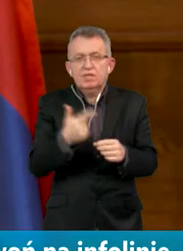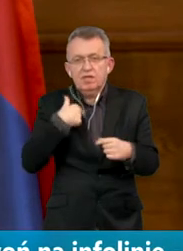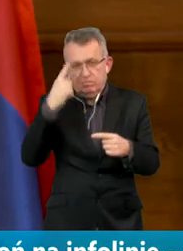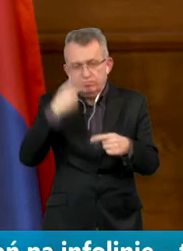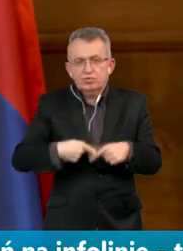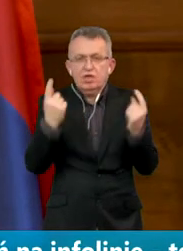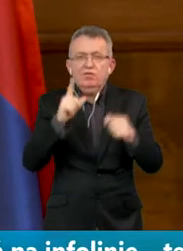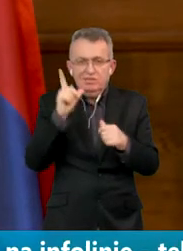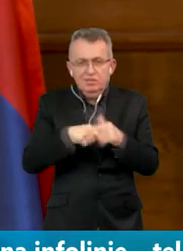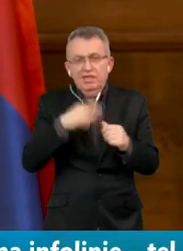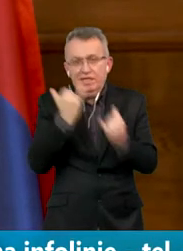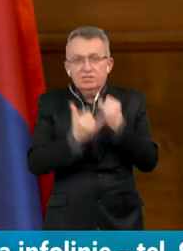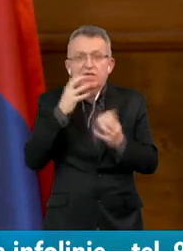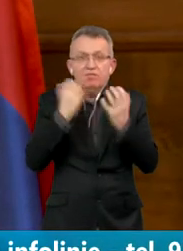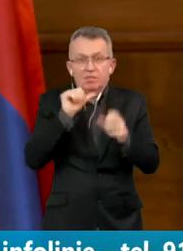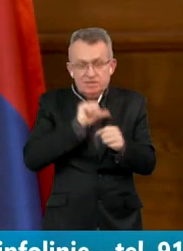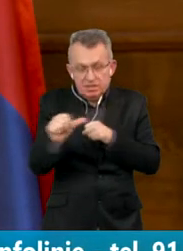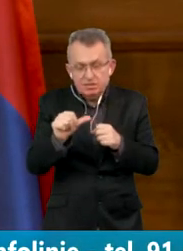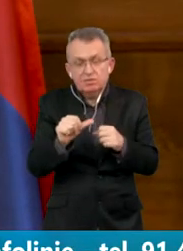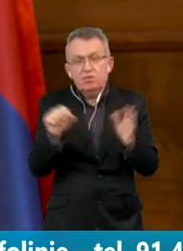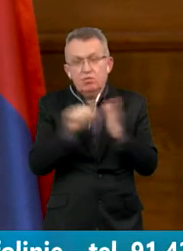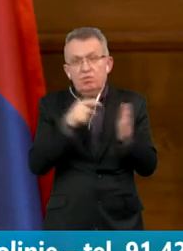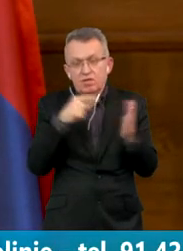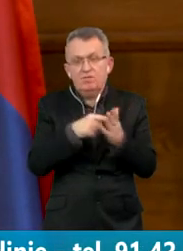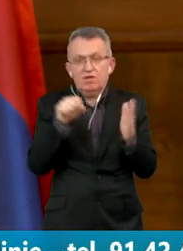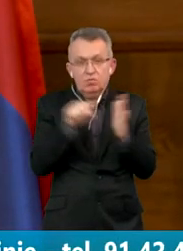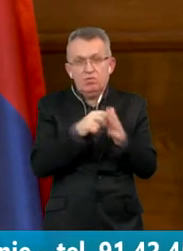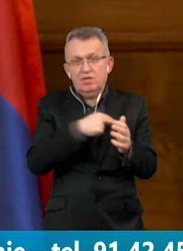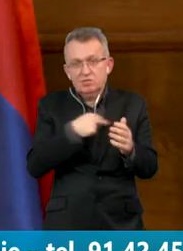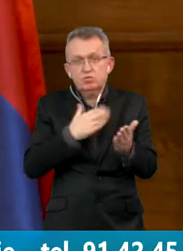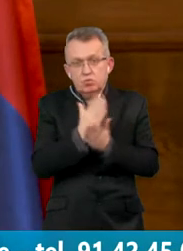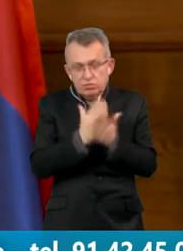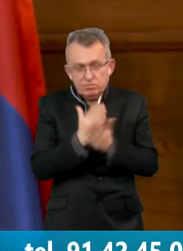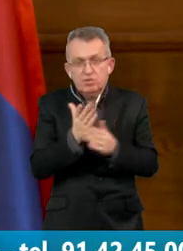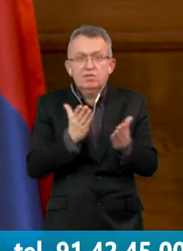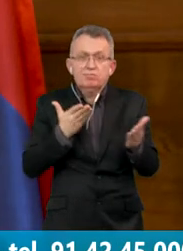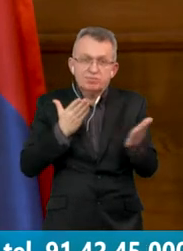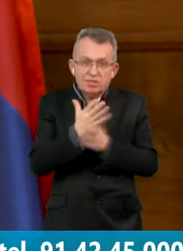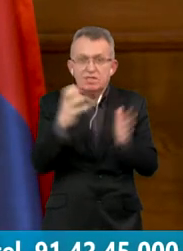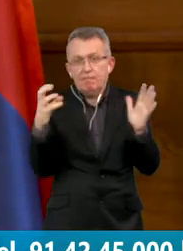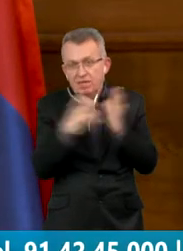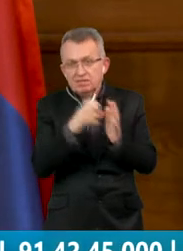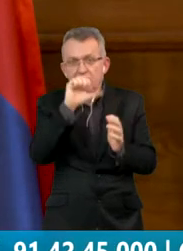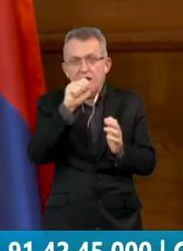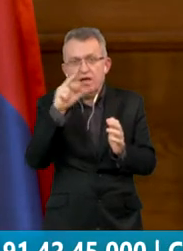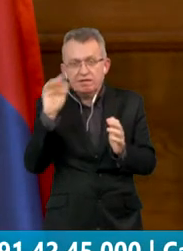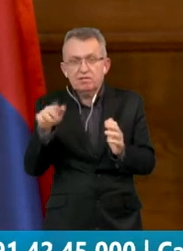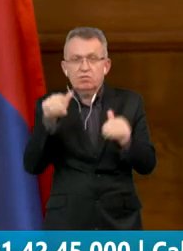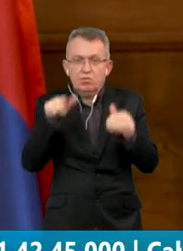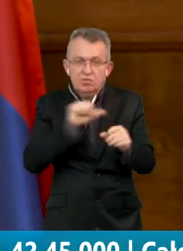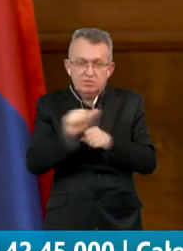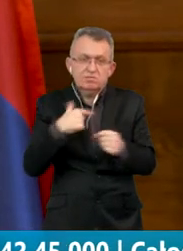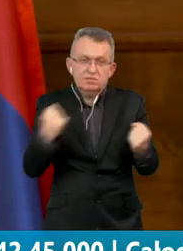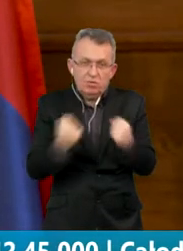przekonany, że jeżeli te informacje z konkretną lokalizacją trafią do naszych służb właśnie poprzez aplikację Alert, wówczas